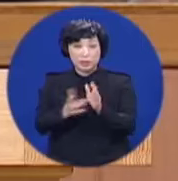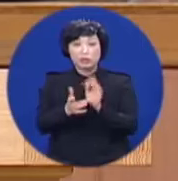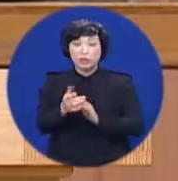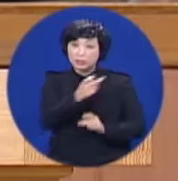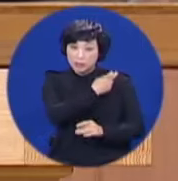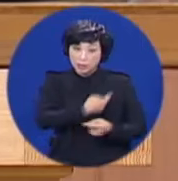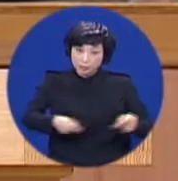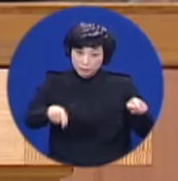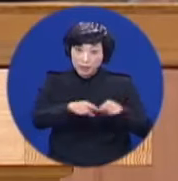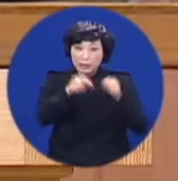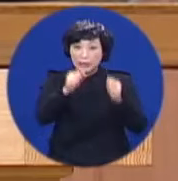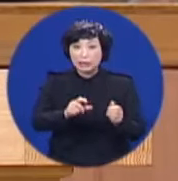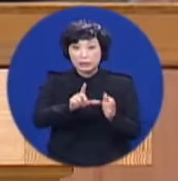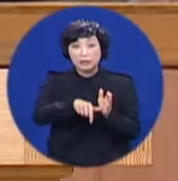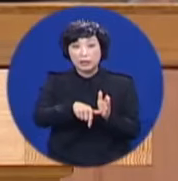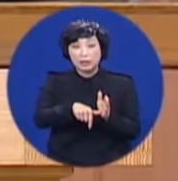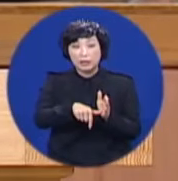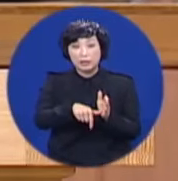제자들과 함께 계실 때